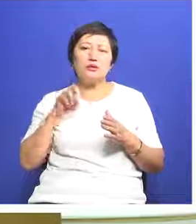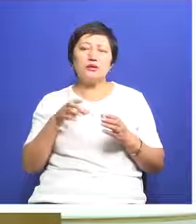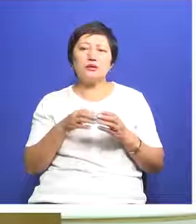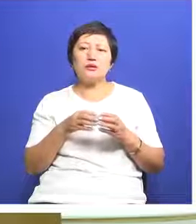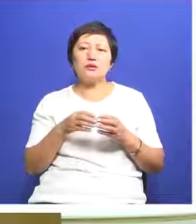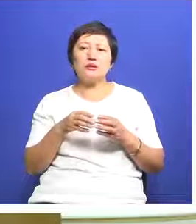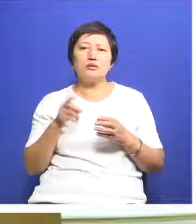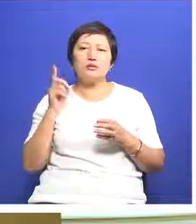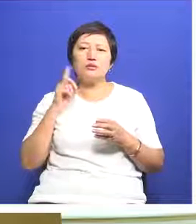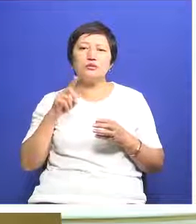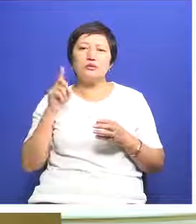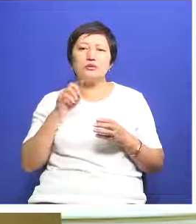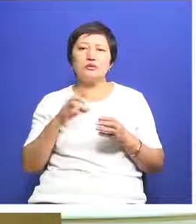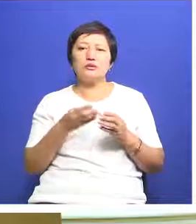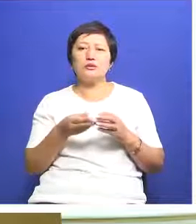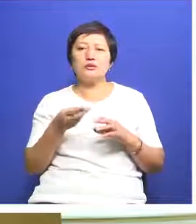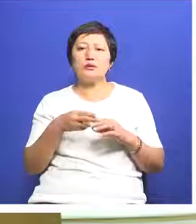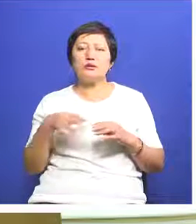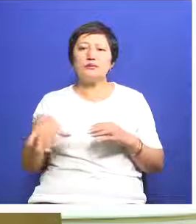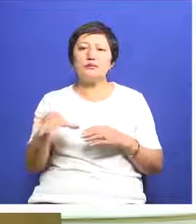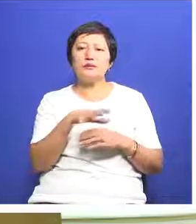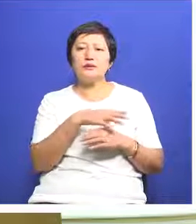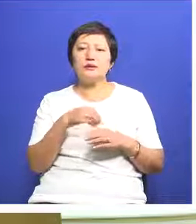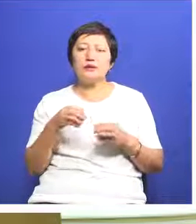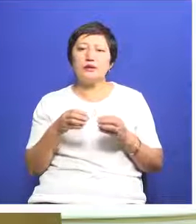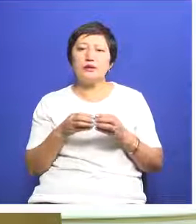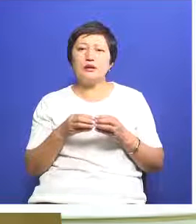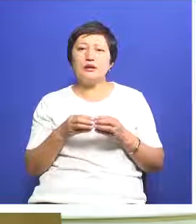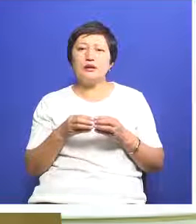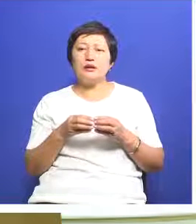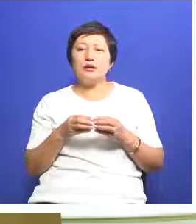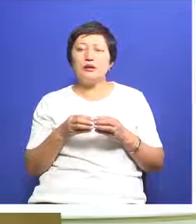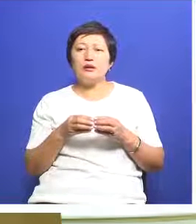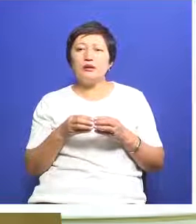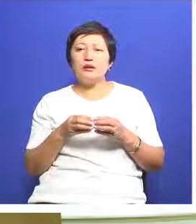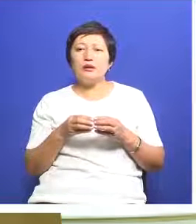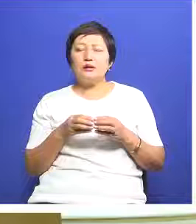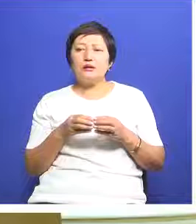осы судан тұтынады. Ал бізде жаңағы мынау